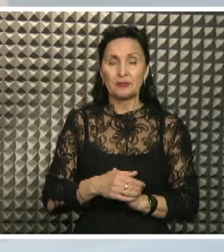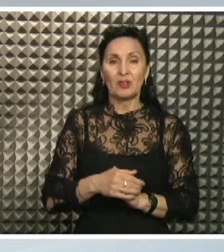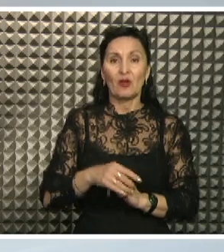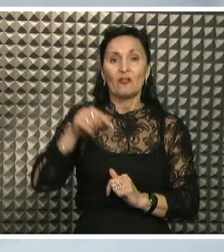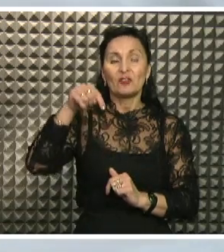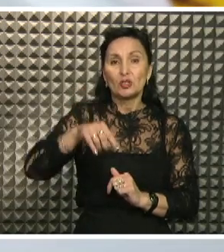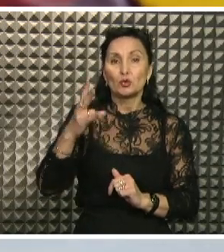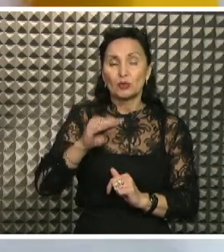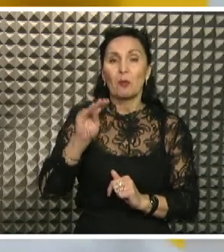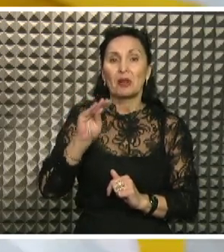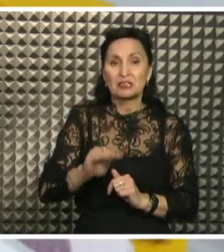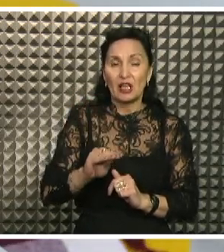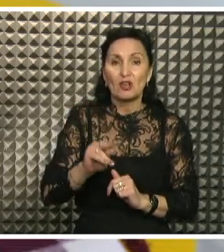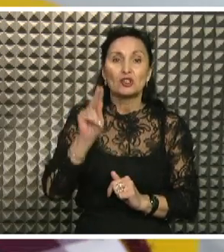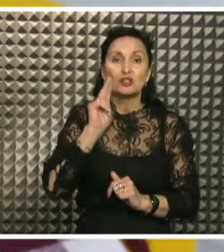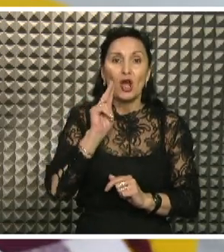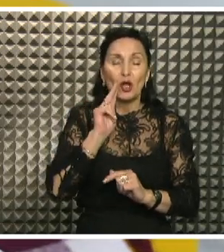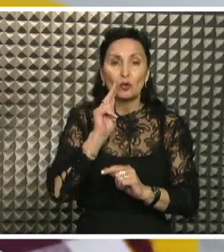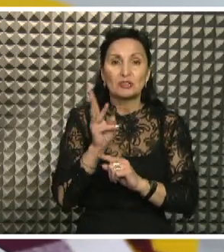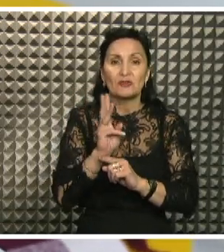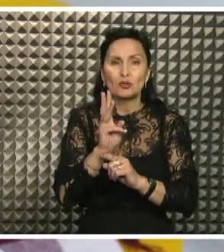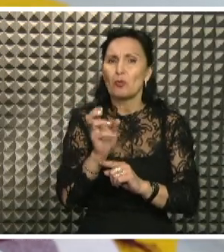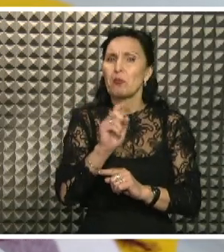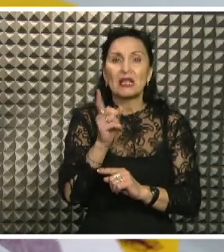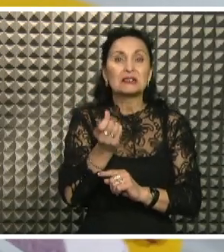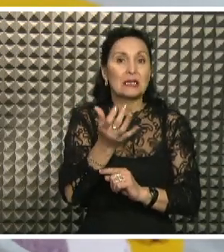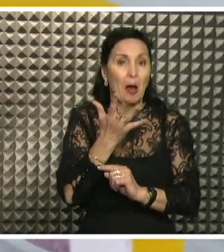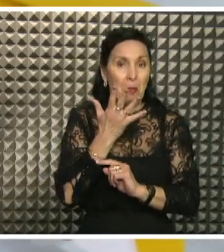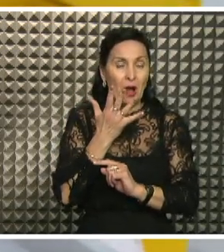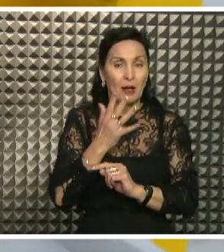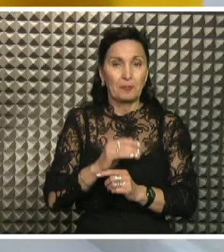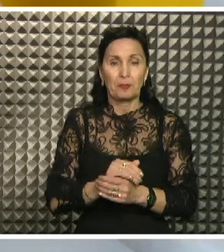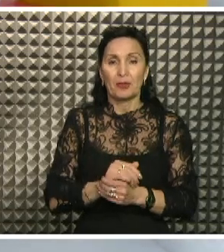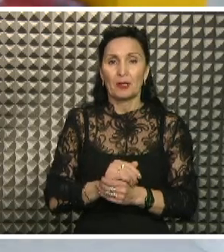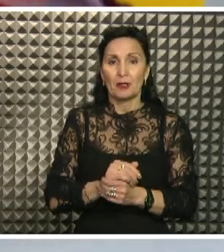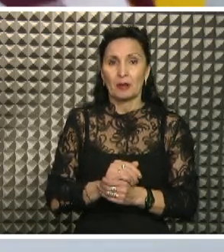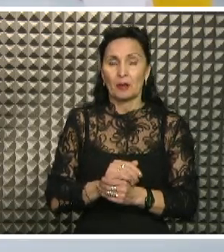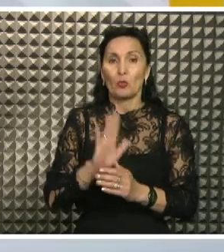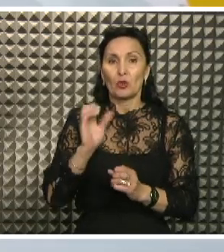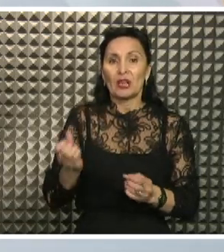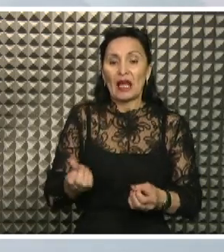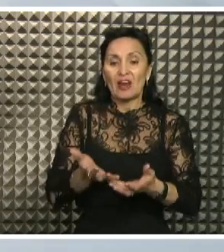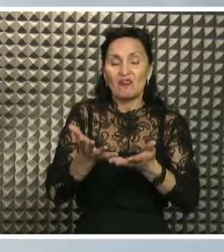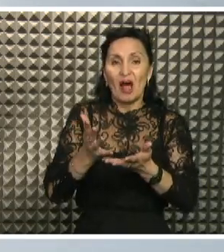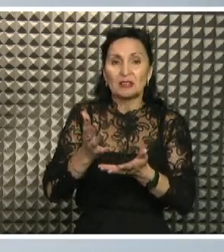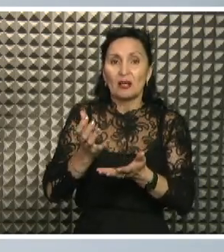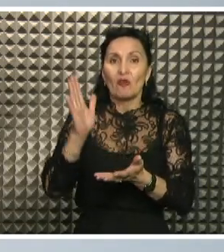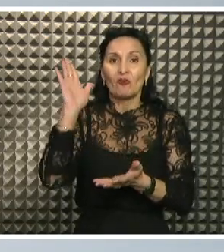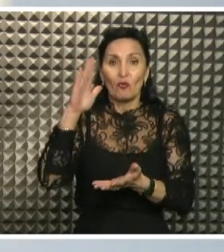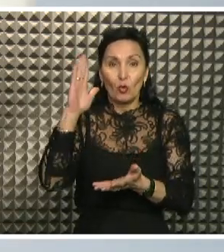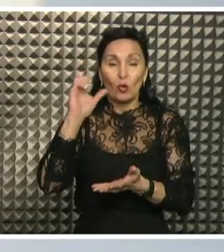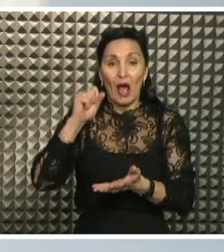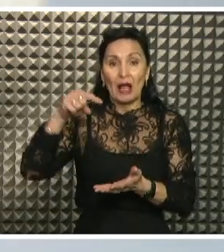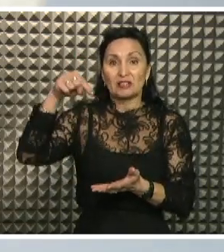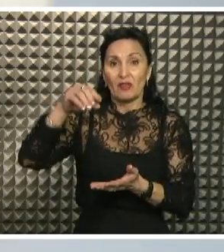Вниз нужно поставить чайную свечу без запаха. Она будет нагревать воду. А сверху